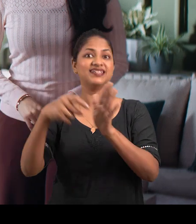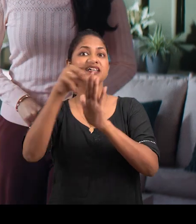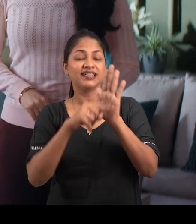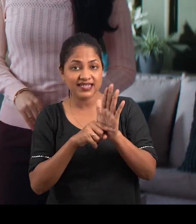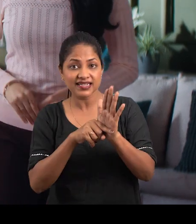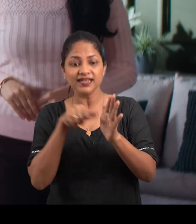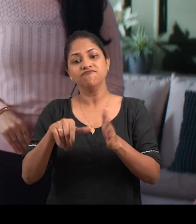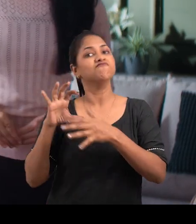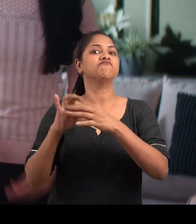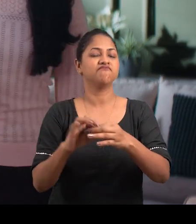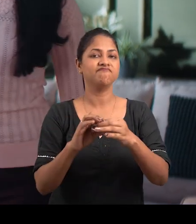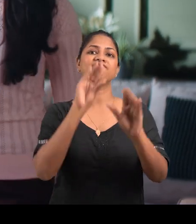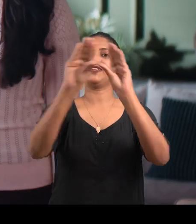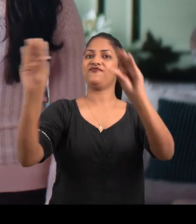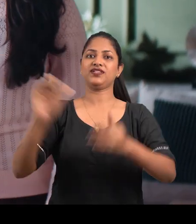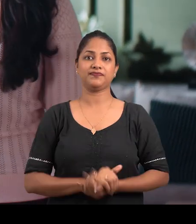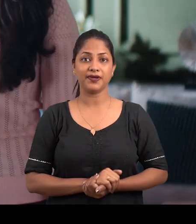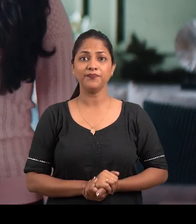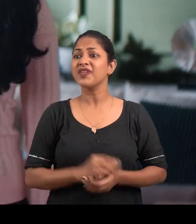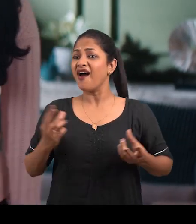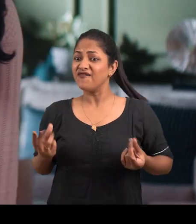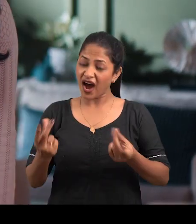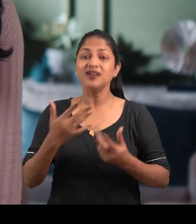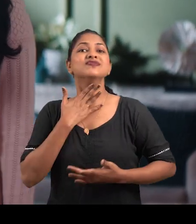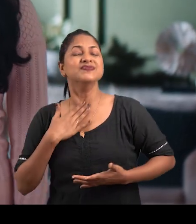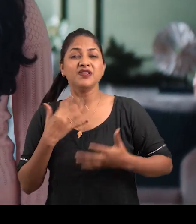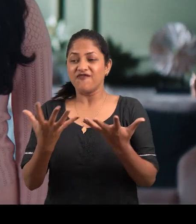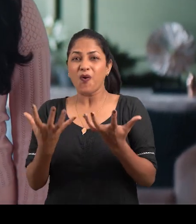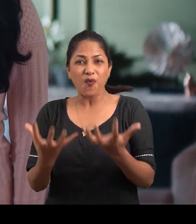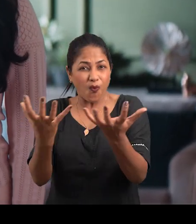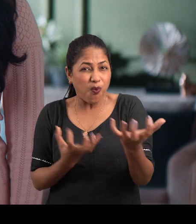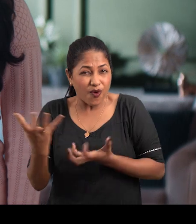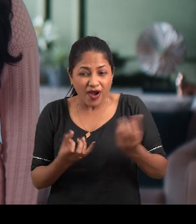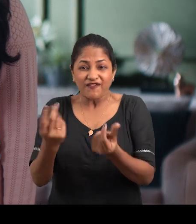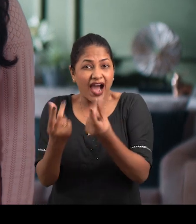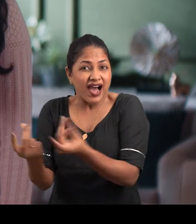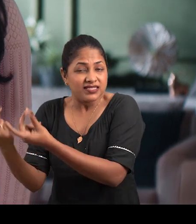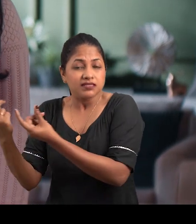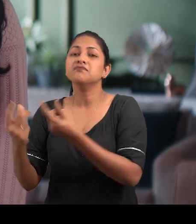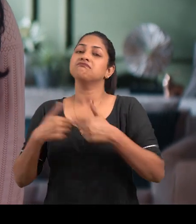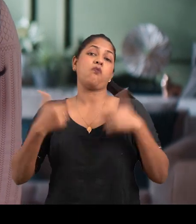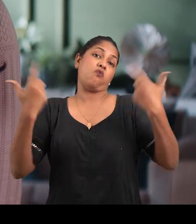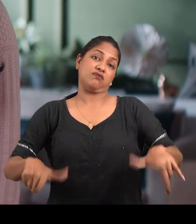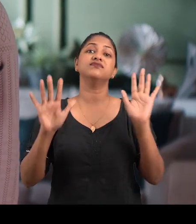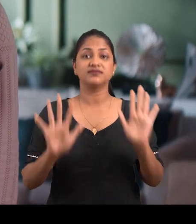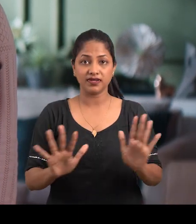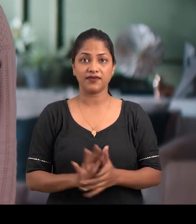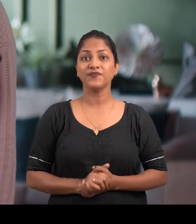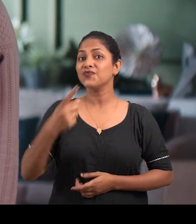ಹೂಡಿಕೆಯ ತತ್ವಗಳನ್ನ ಸರಿಯಾಗಿ ತಿಳ್ಕೊಂಡ್ ಮಾತ್ರ ಹೂಡಿಕೆ ಮಾಡಿ. ಬೇಗ ಹಣ ಗಳಿಸೋ ಆಸೆ ನಮ್ಮನ್ನೇ